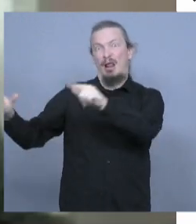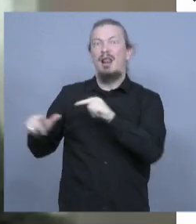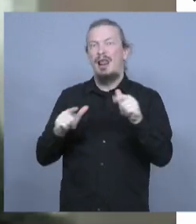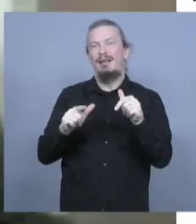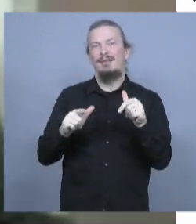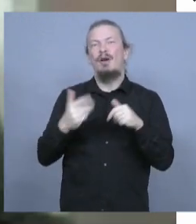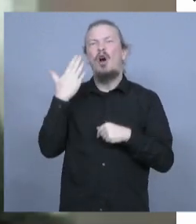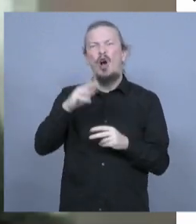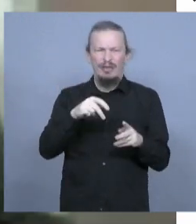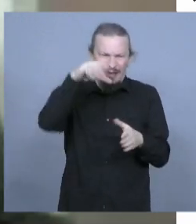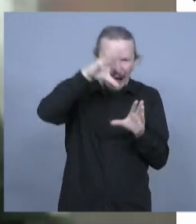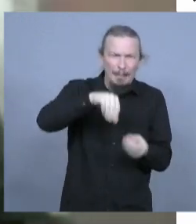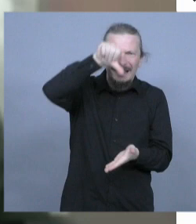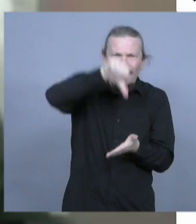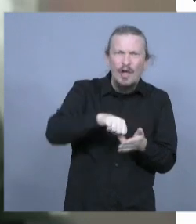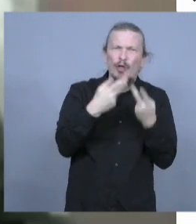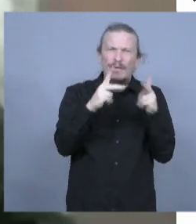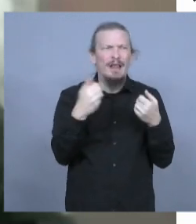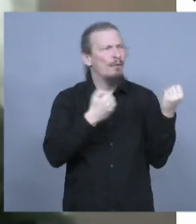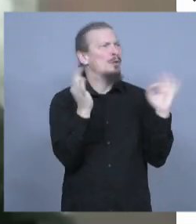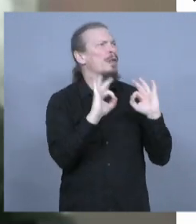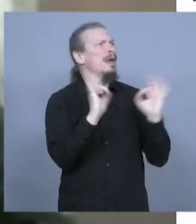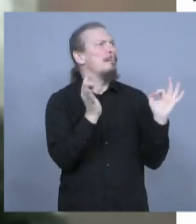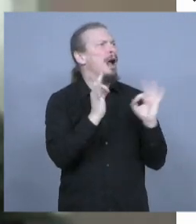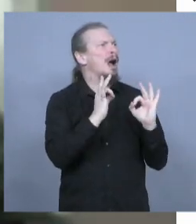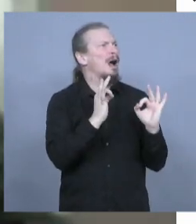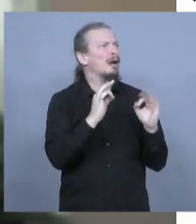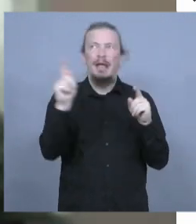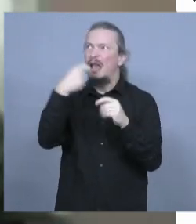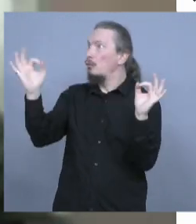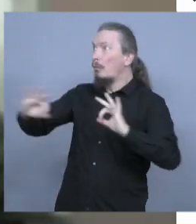les autres qui vivent en zone urbaine très dense sans voiture, c'est un peu double peine.